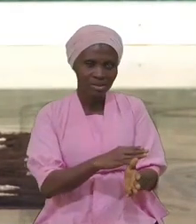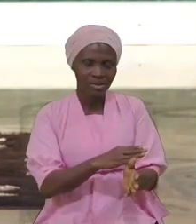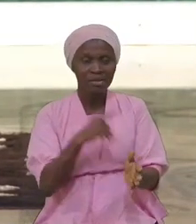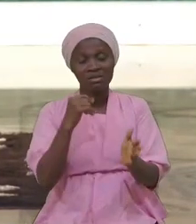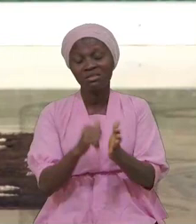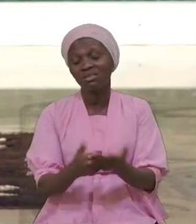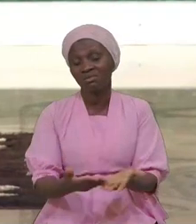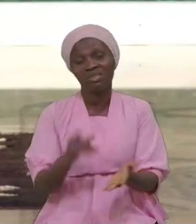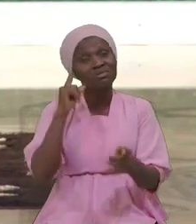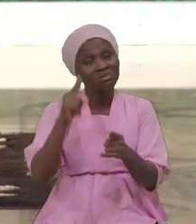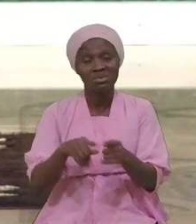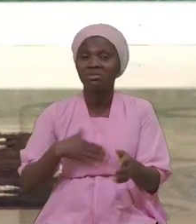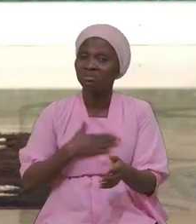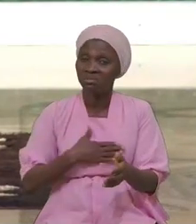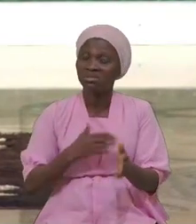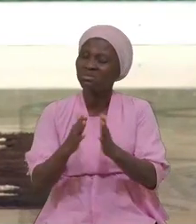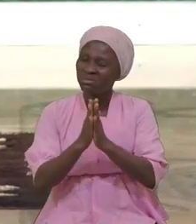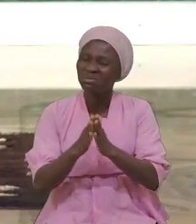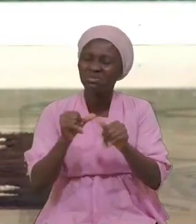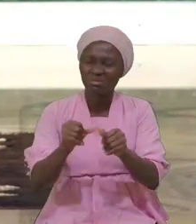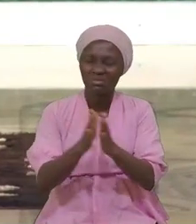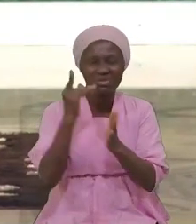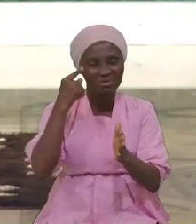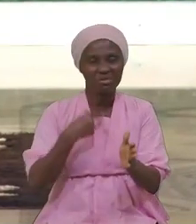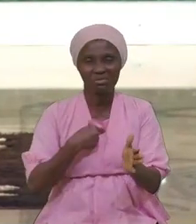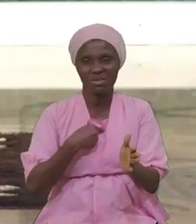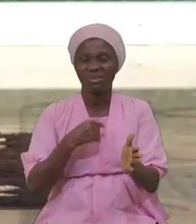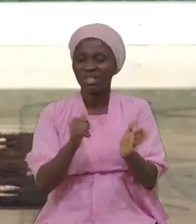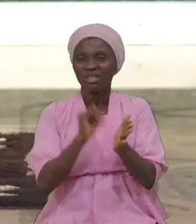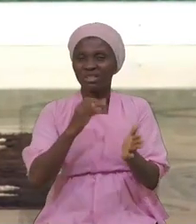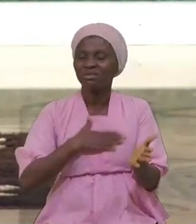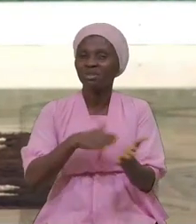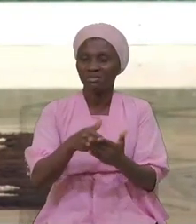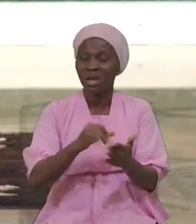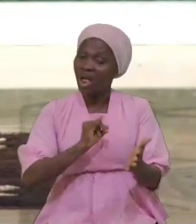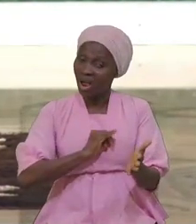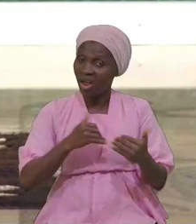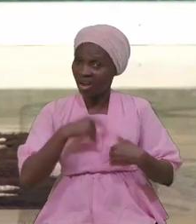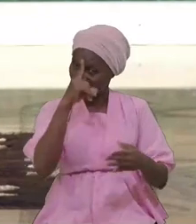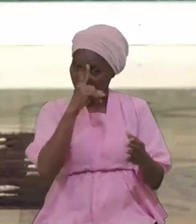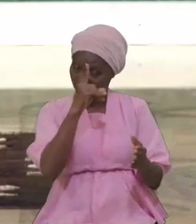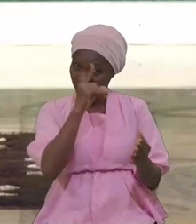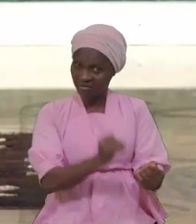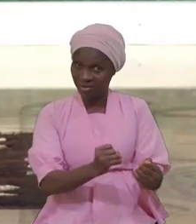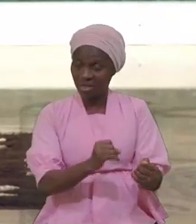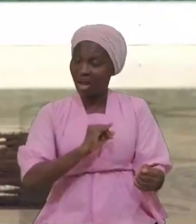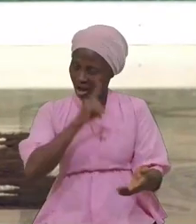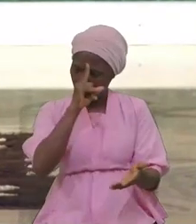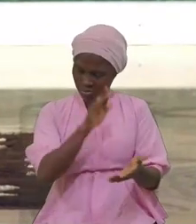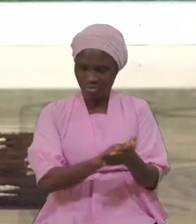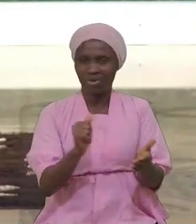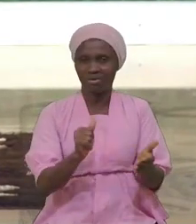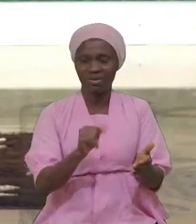pour moi. Ça, c'est ma faiblesse. J'ai la foi, je crois au Seigneur. Je suis enfant de Dieu.